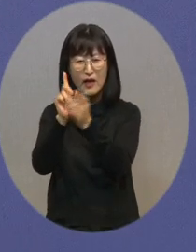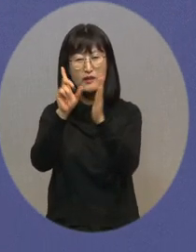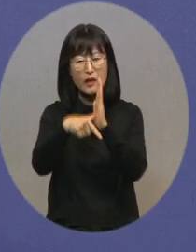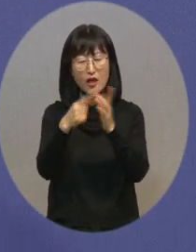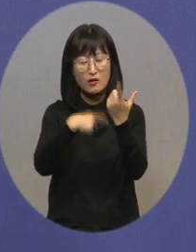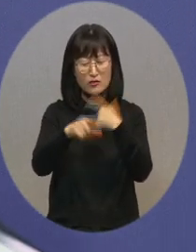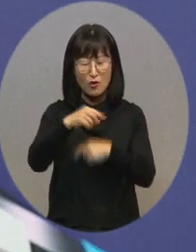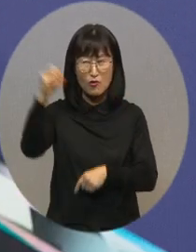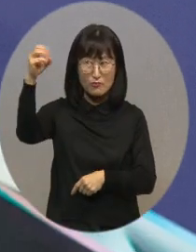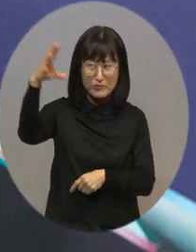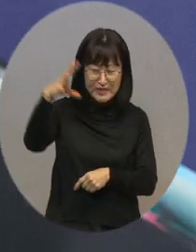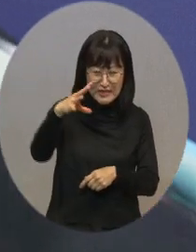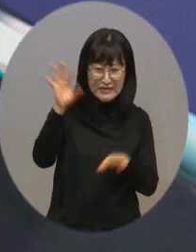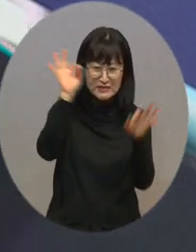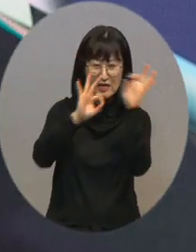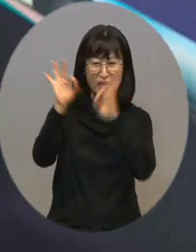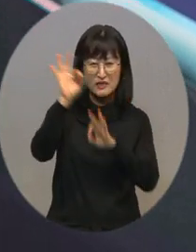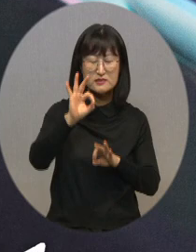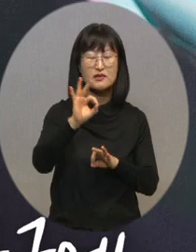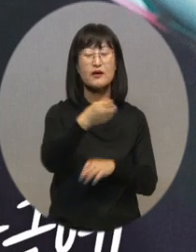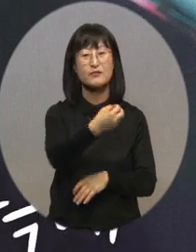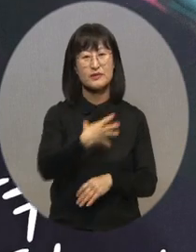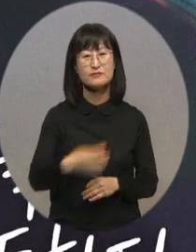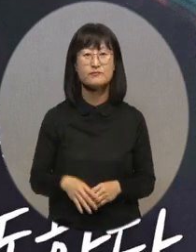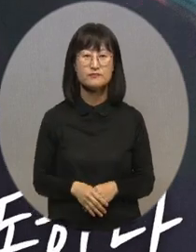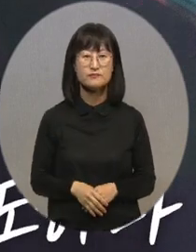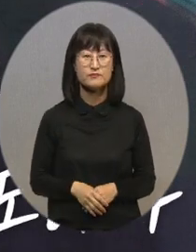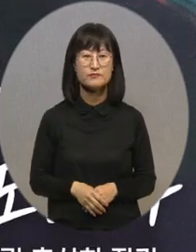빛을 쫓았다고 합니다.